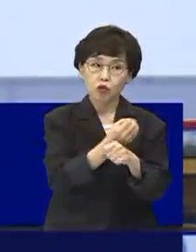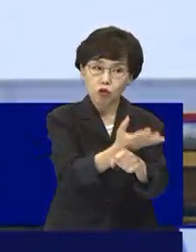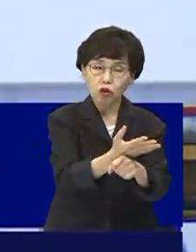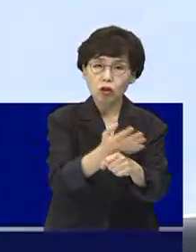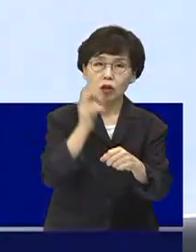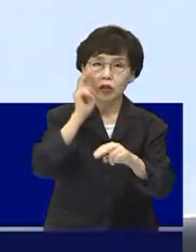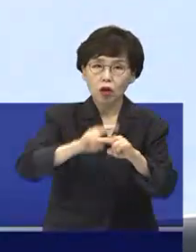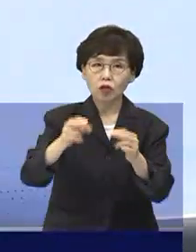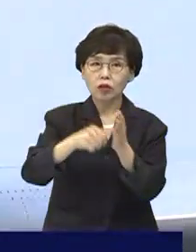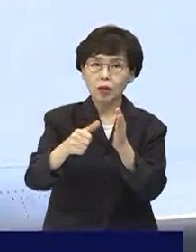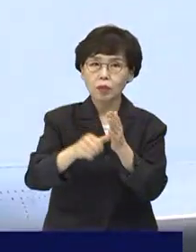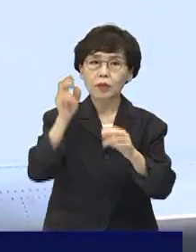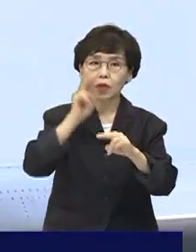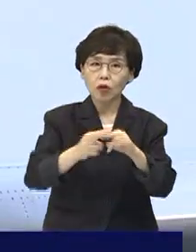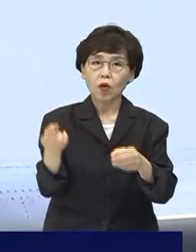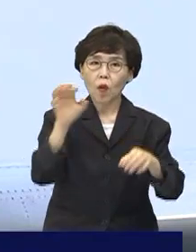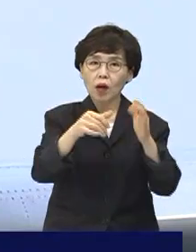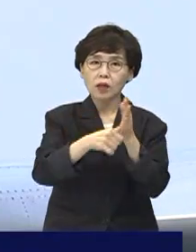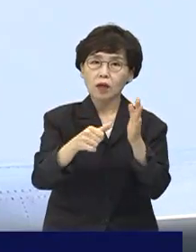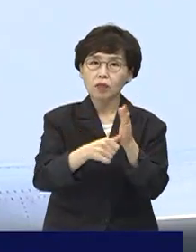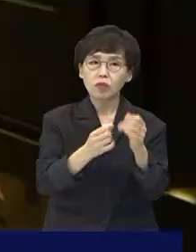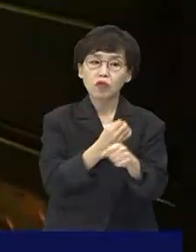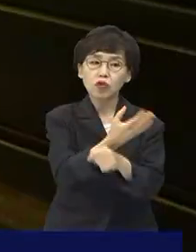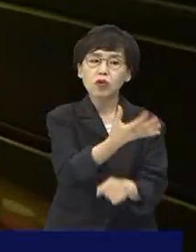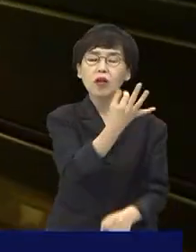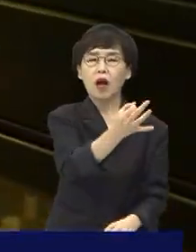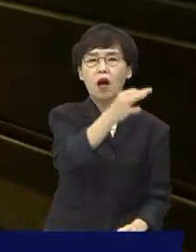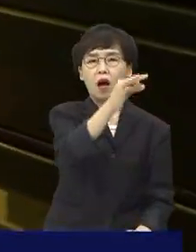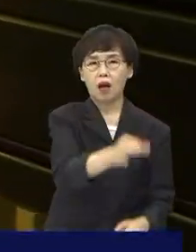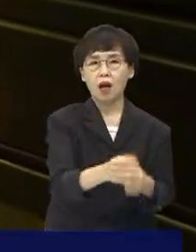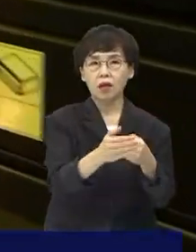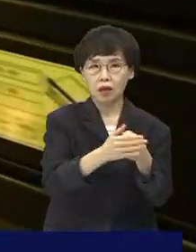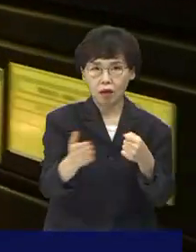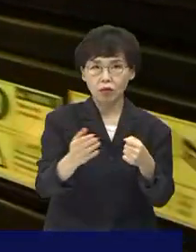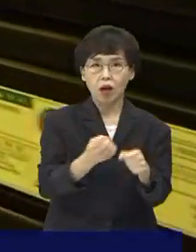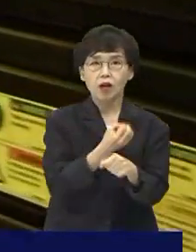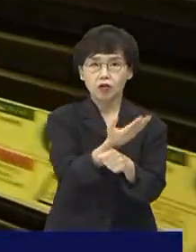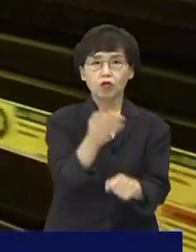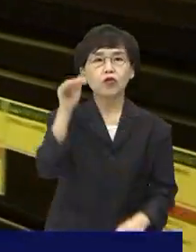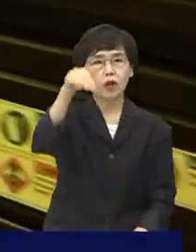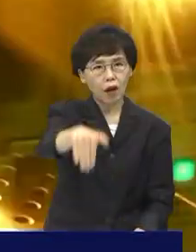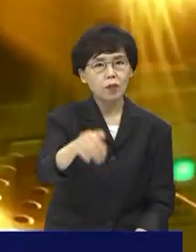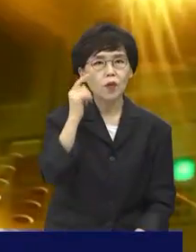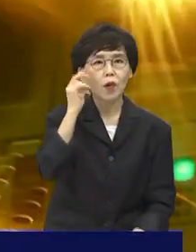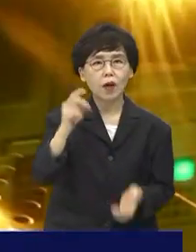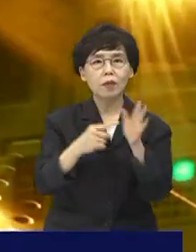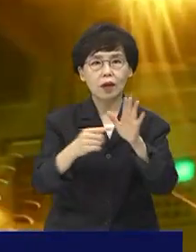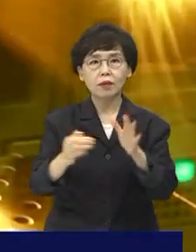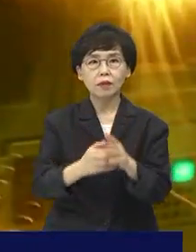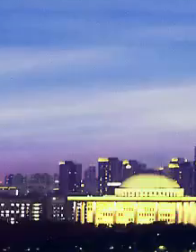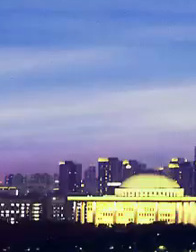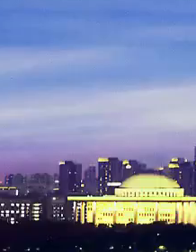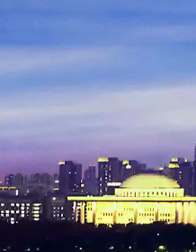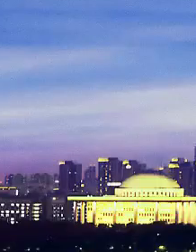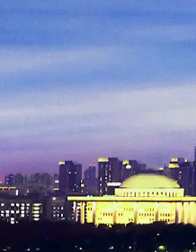석유제품 석유화학 제품의 수출 단가 하락이 수출 감소에 영향을 미친 것으로 분석했습니다